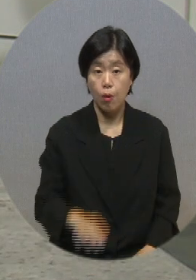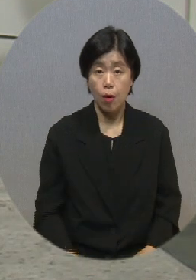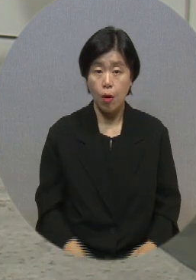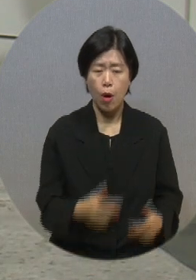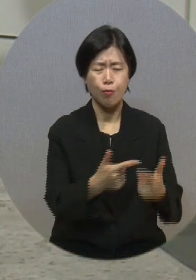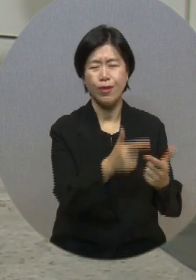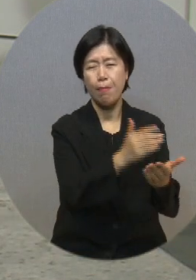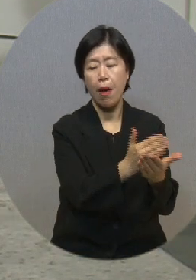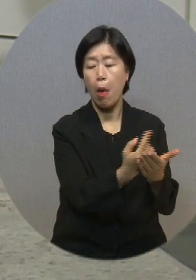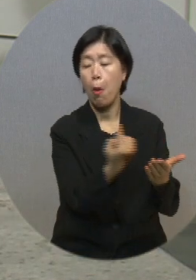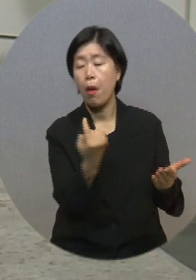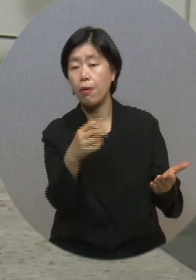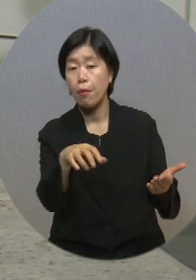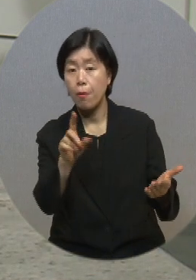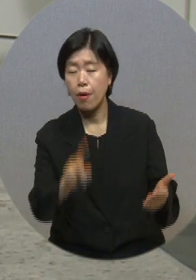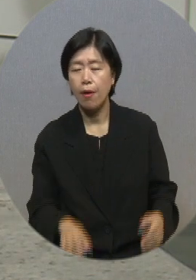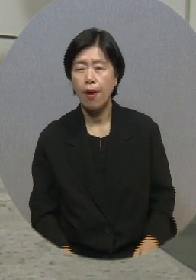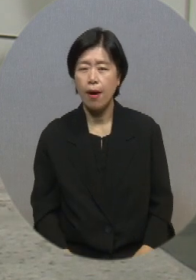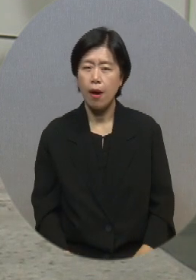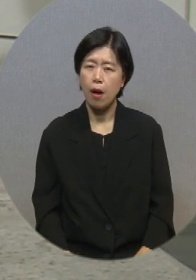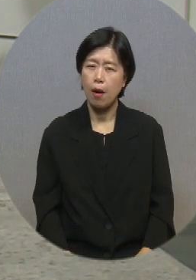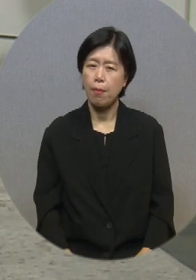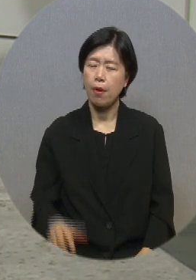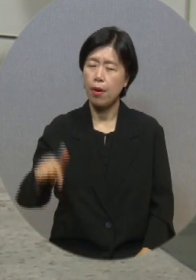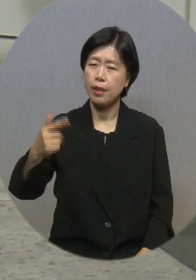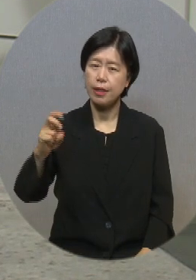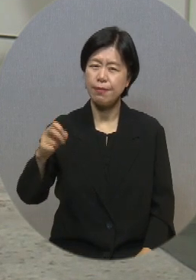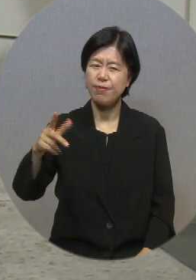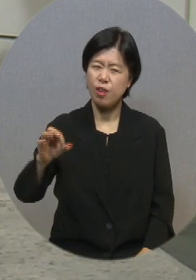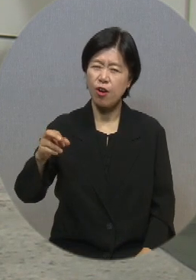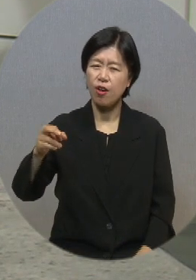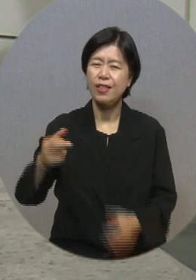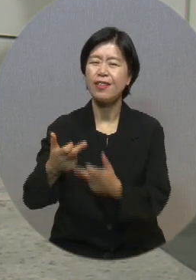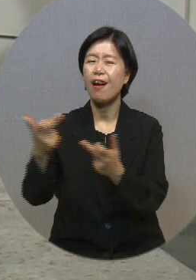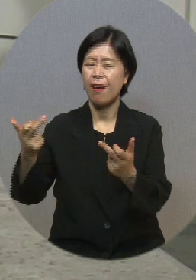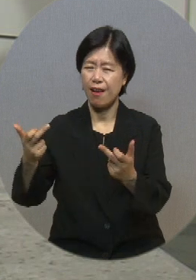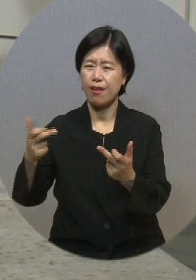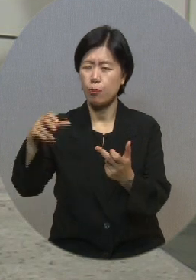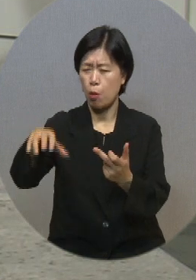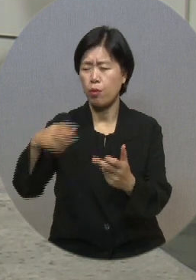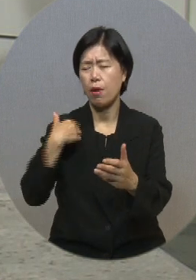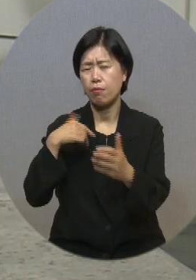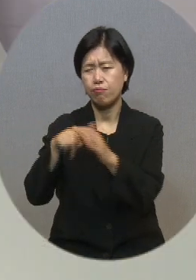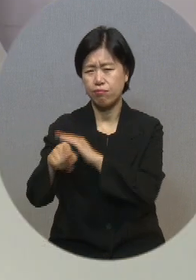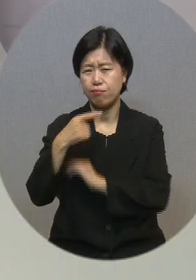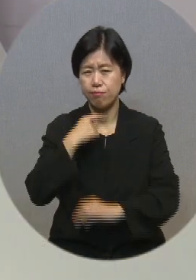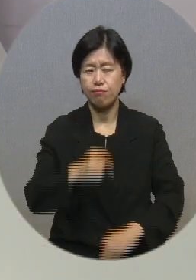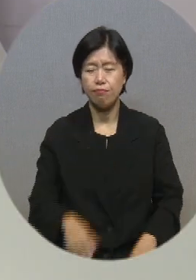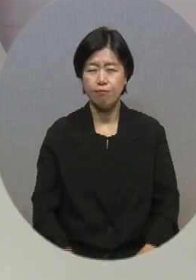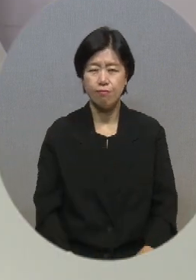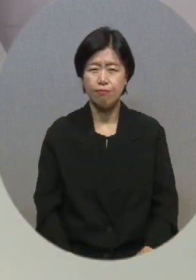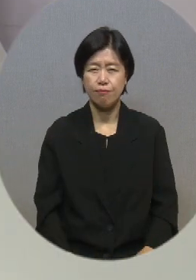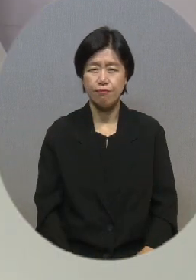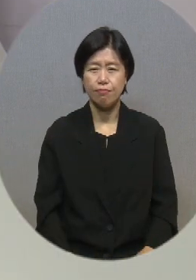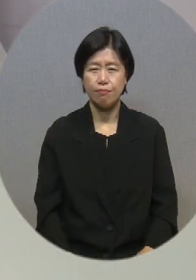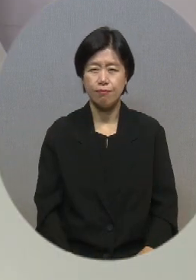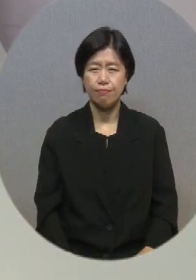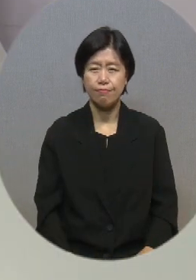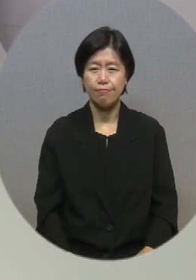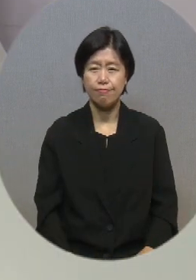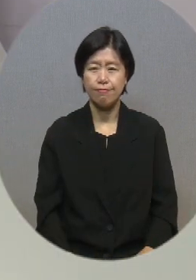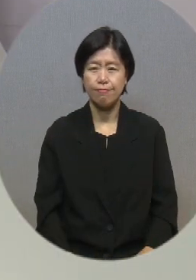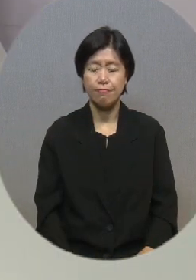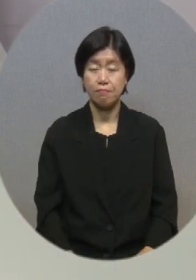네, 산으로 그냥 가까운 산으로 한 금정산 같은데, 부산에. 아, 금정산. 가야죠. 네. 자, 네. 이제 끝으로